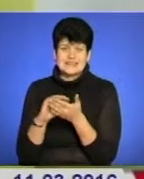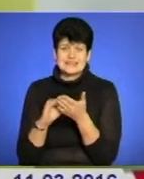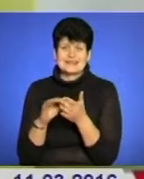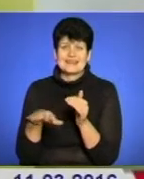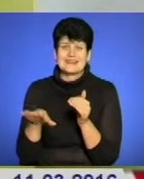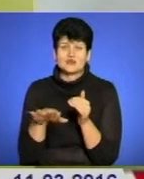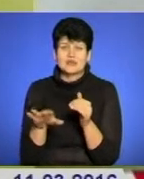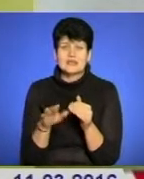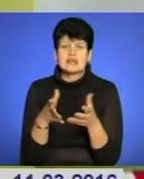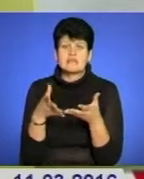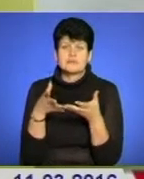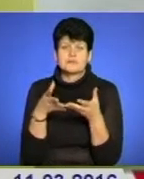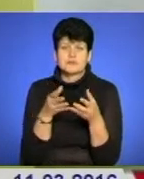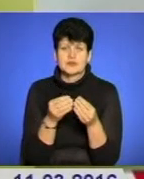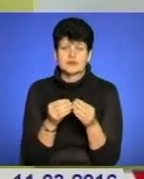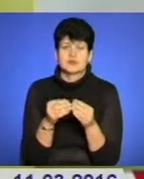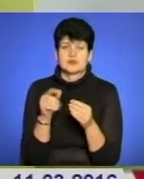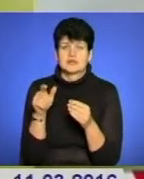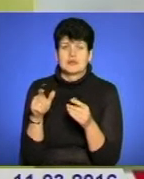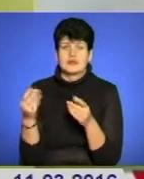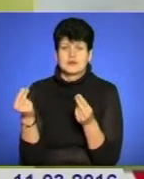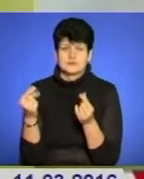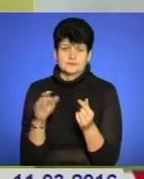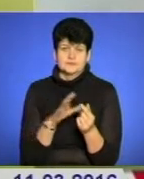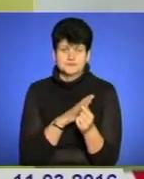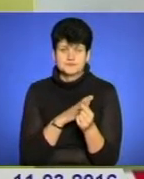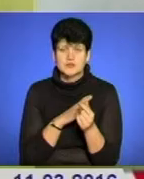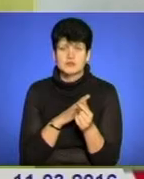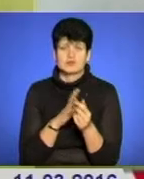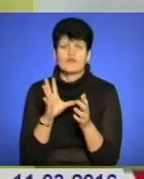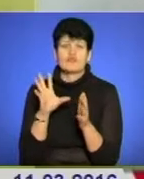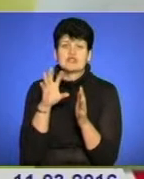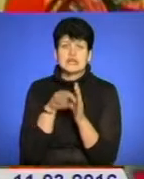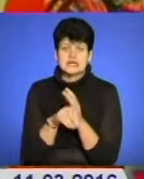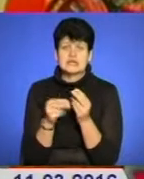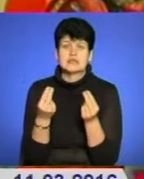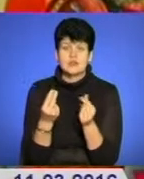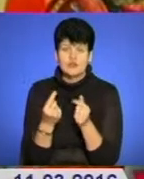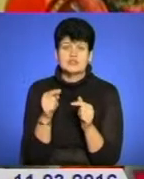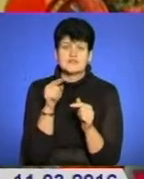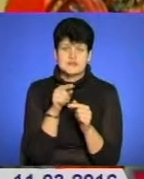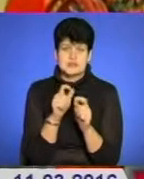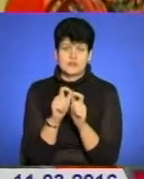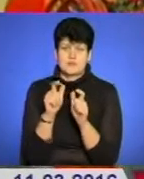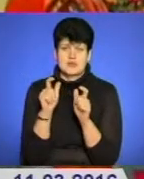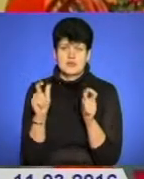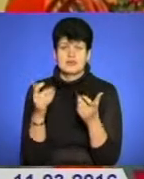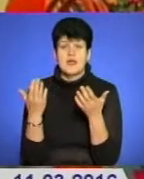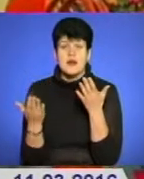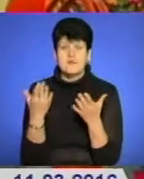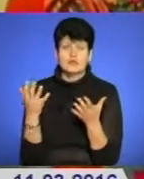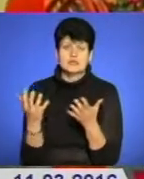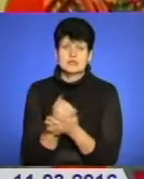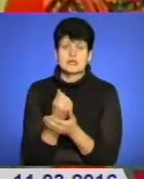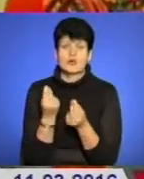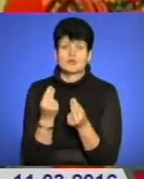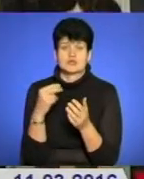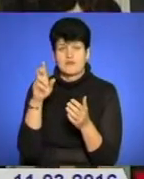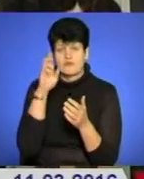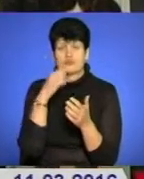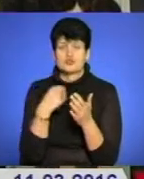та переконати інвесторів, яких поки що лякає корупція, вкладати гроші у такі об'єкти. Або ж знайти кошти у бюджеті